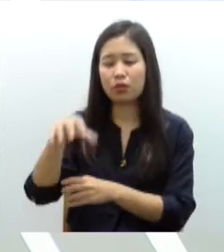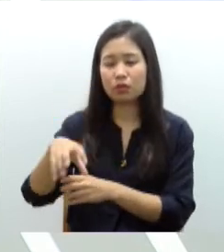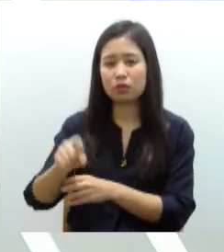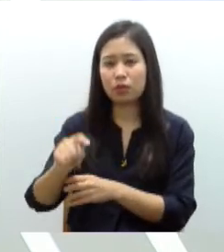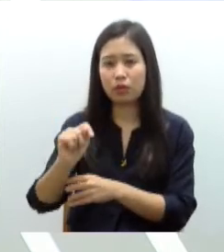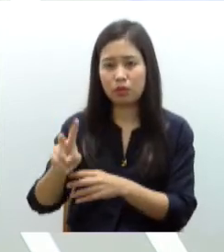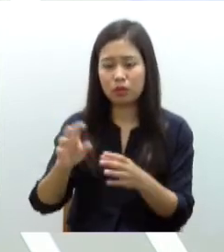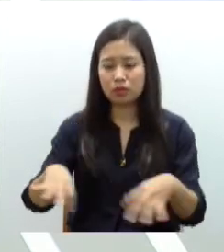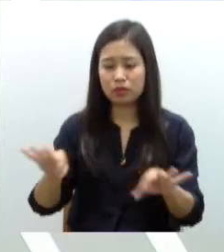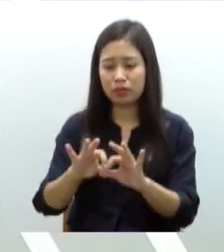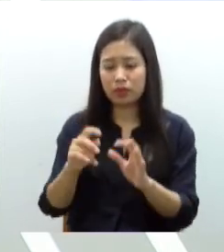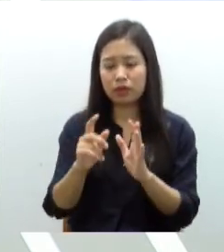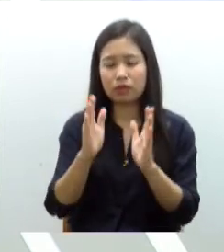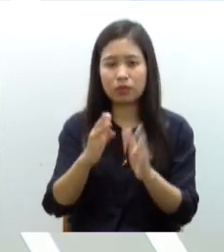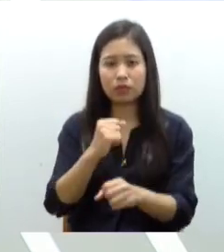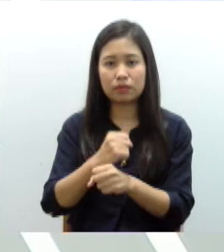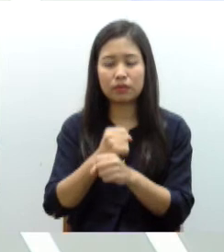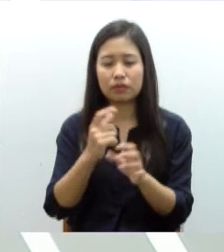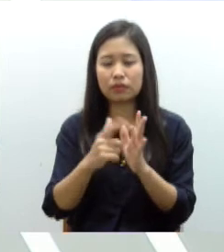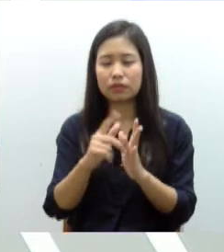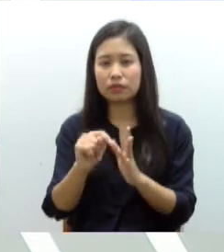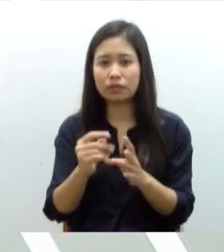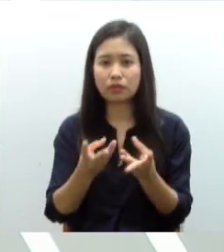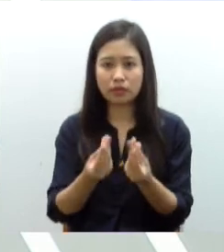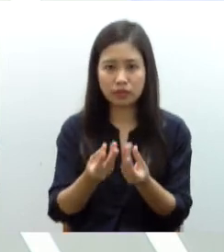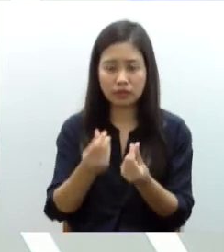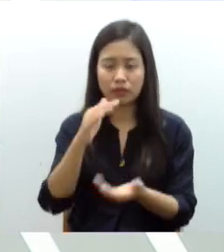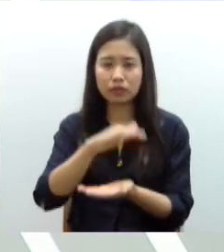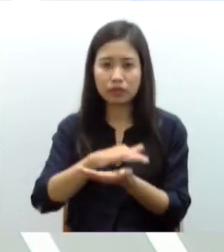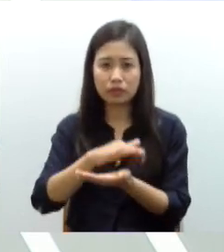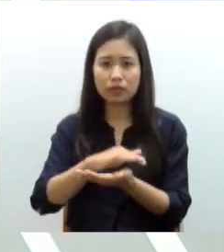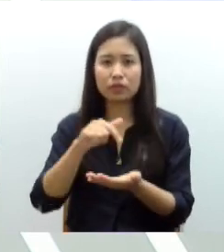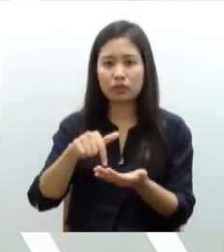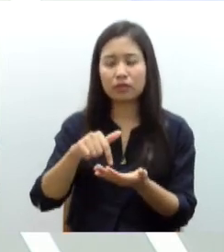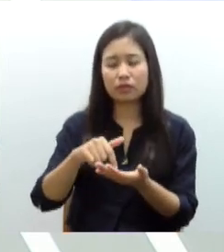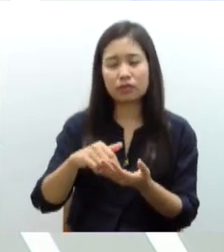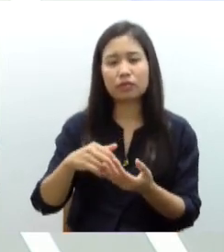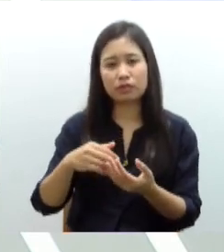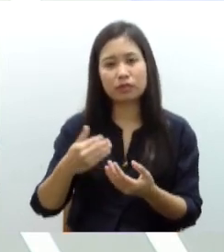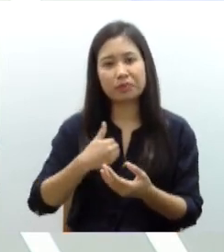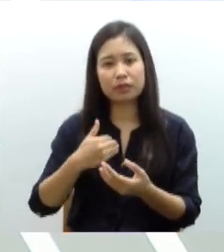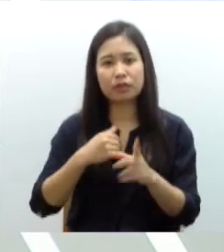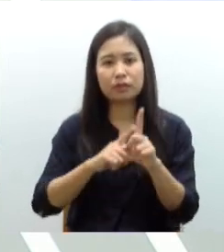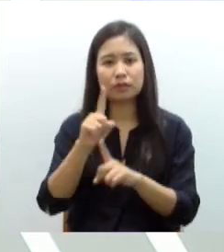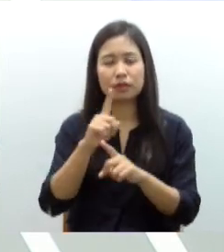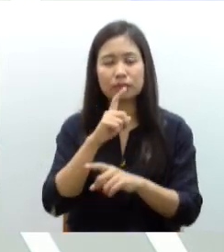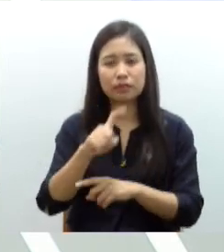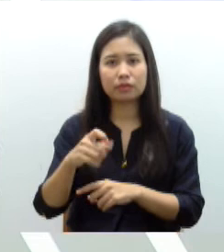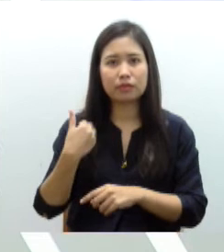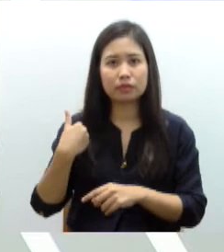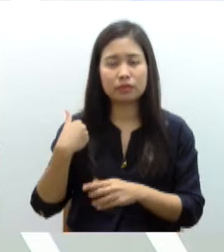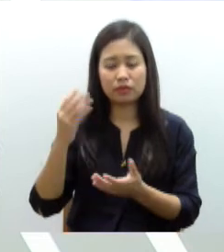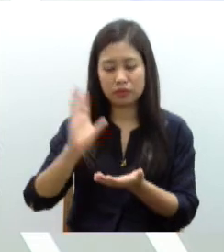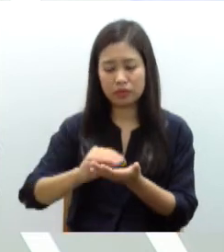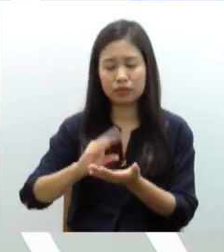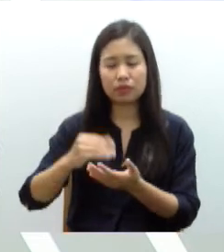ล้วก็ส่วนของ EIT ที่เป็น external เนี่ยก็คือเป็นโรงเรียนนะครับที่อยู่ภายใต้สังกัดของสปท.อีกทั้งหนึ่งนะฮะนี่คือเป็นกลุ่มที่ให้ผู้ให้ข้อมูลน